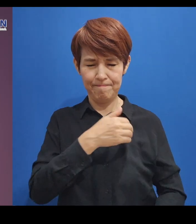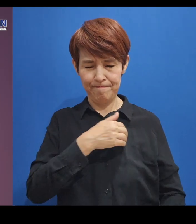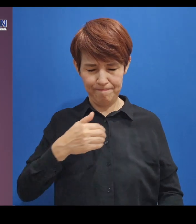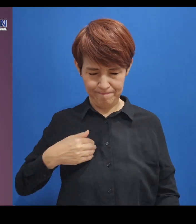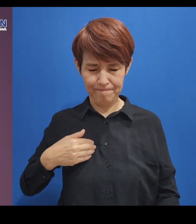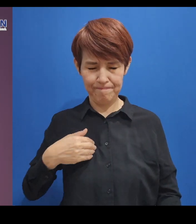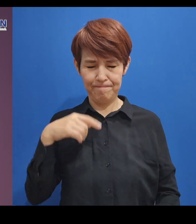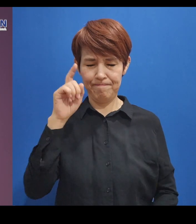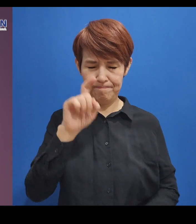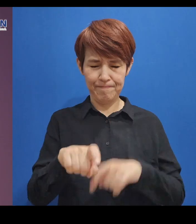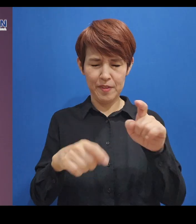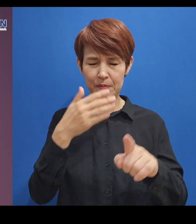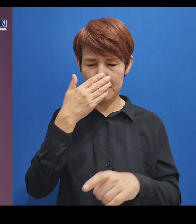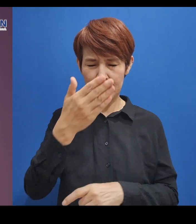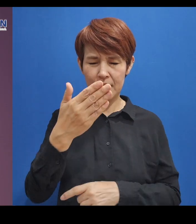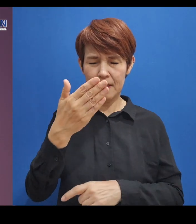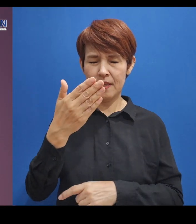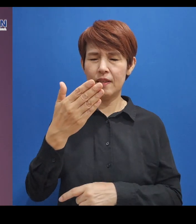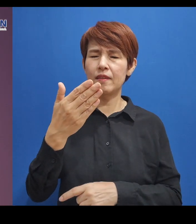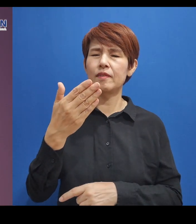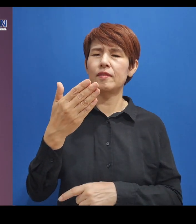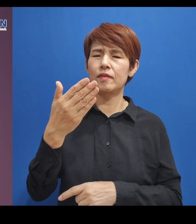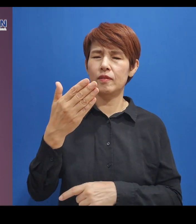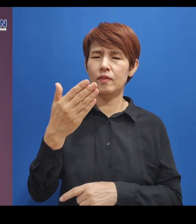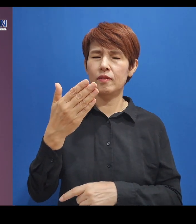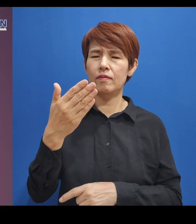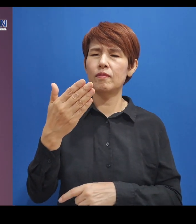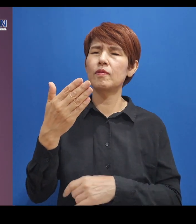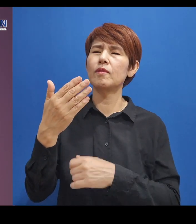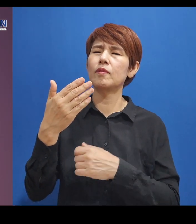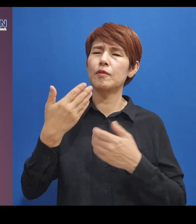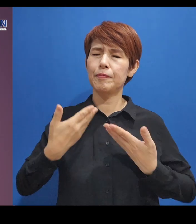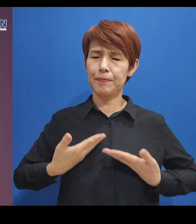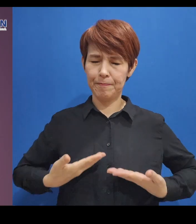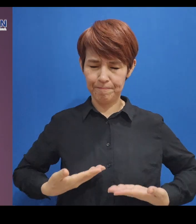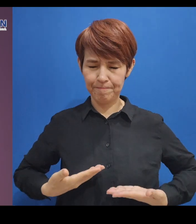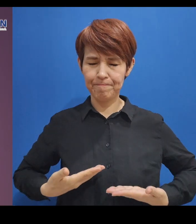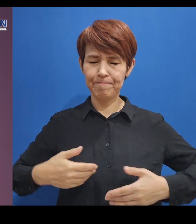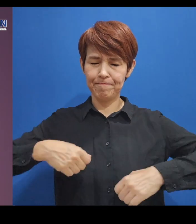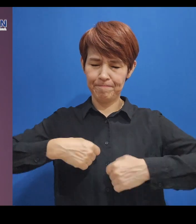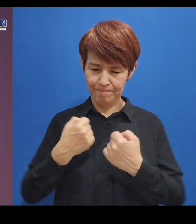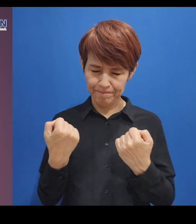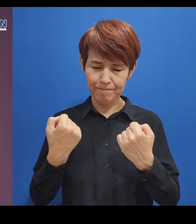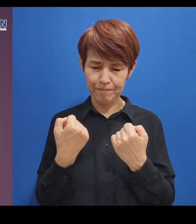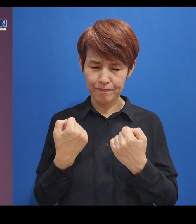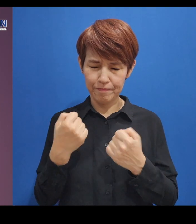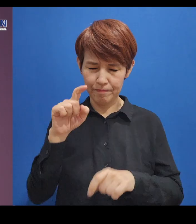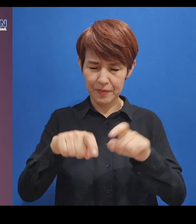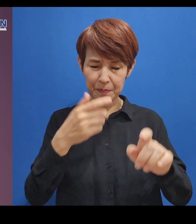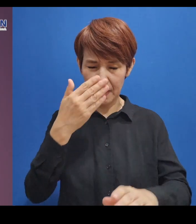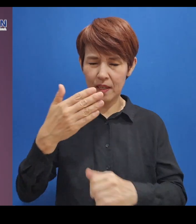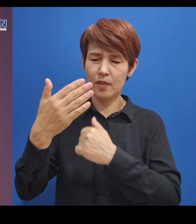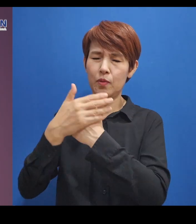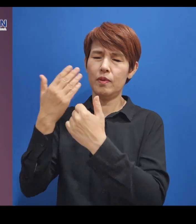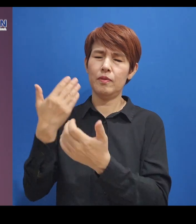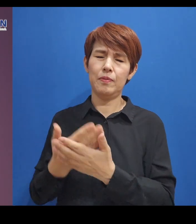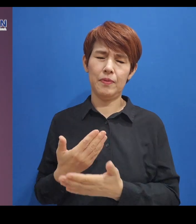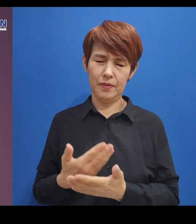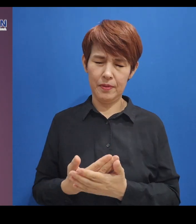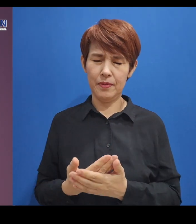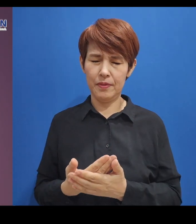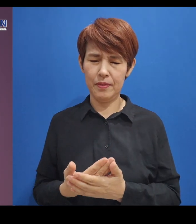담대히 걸어갈 수 있도록, 고요하고 순결하게 걸어갈 수 있도록 아버지 날